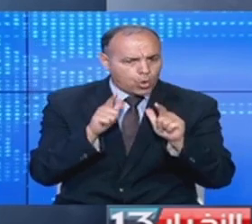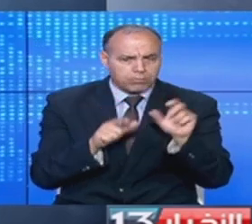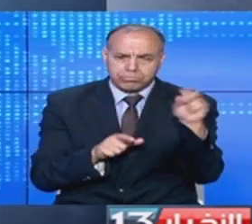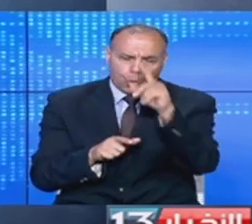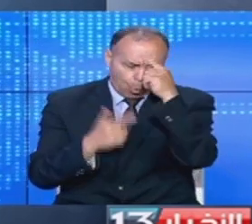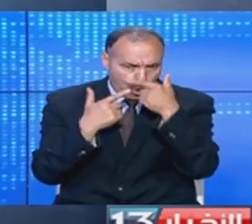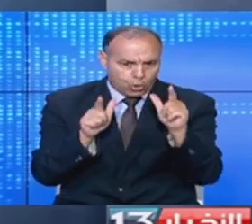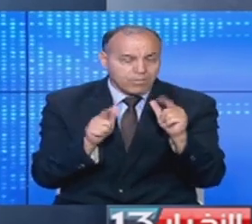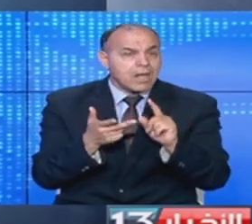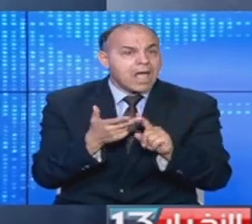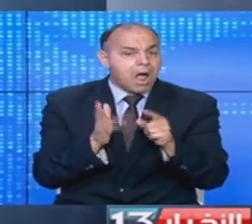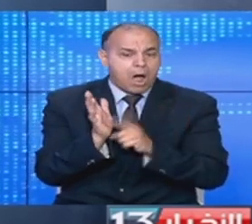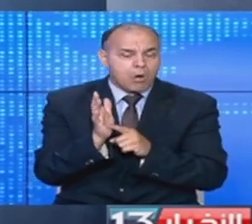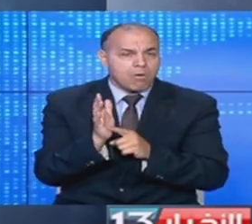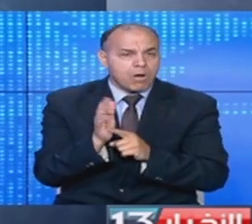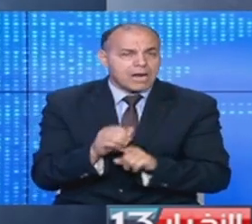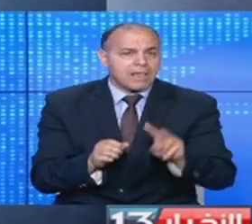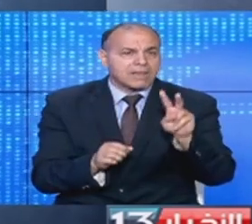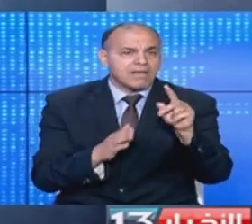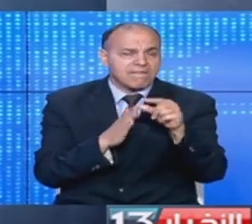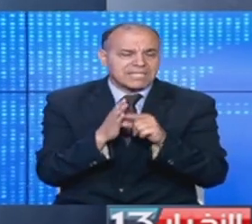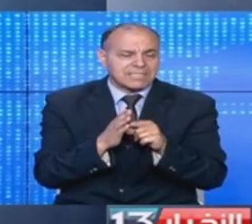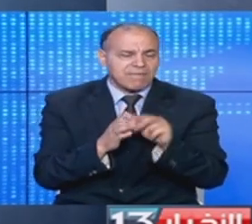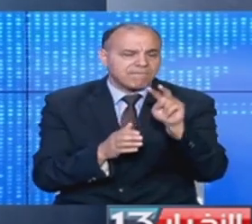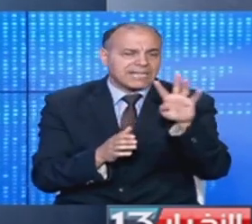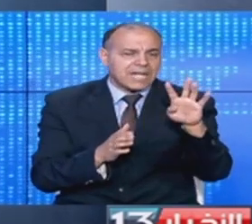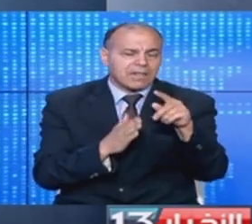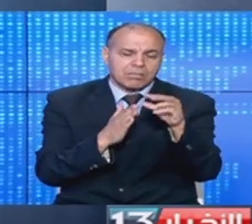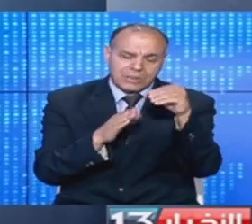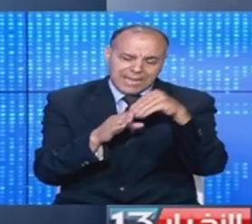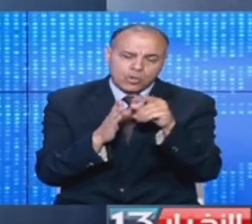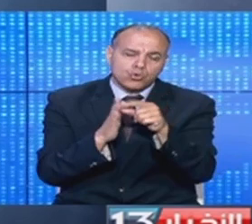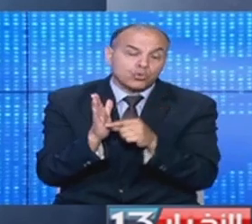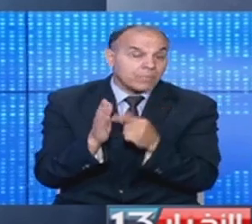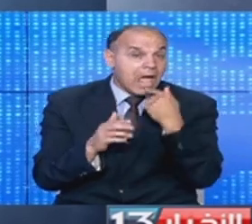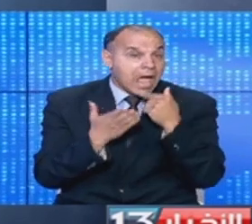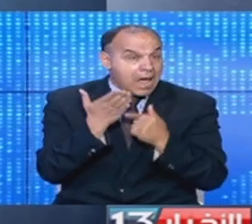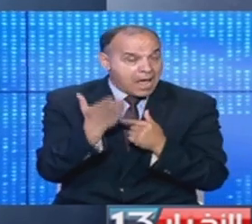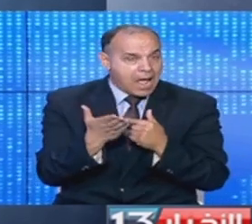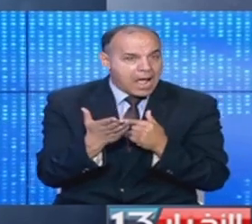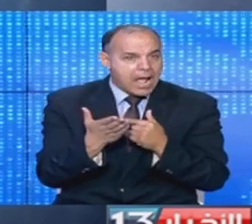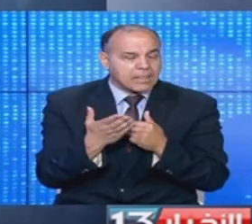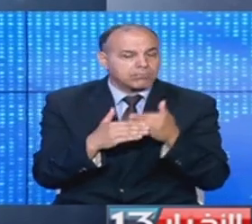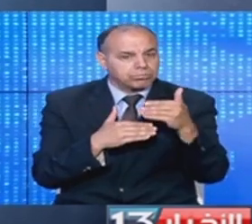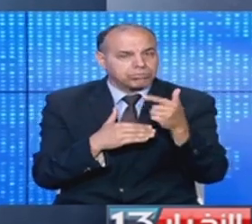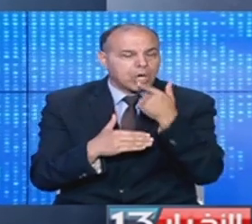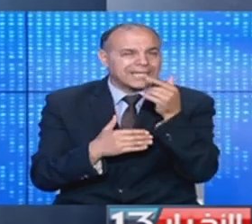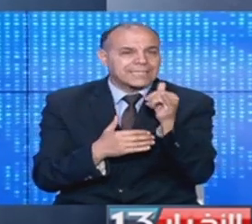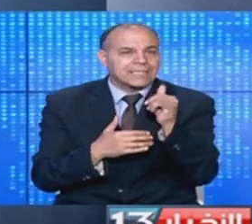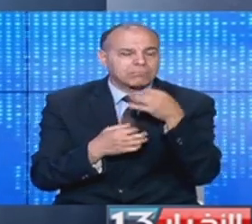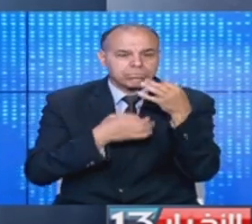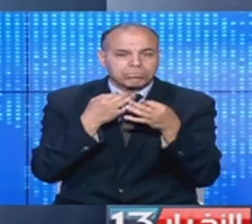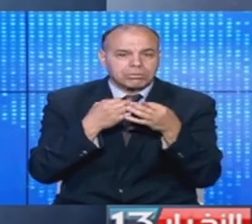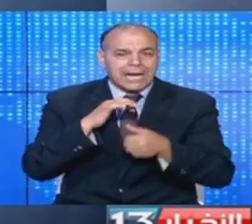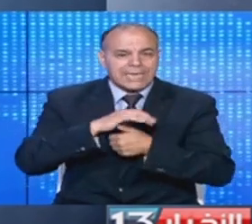التنقل طبقا لأحكام الفقرة الثانية من الفصل الرابع والعشرين من الدستور. يأتي ذلك تعقيبا على ما تضمنته